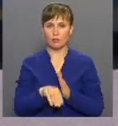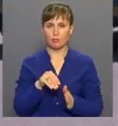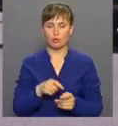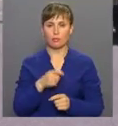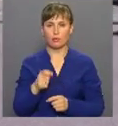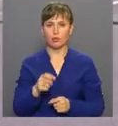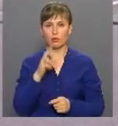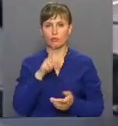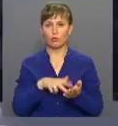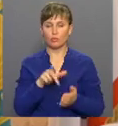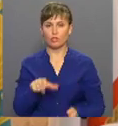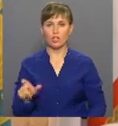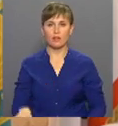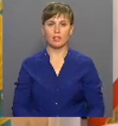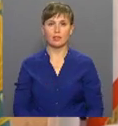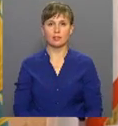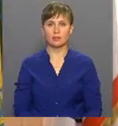8 человек были